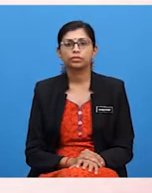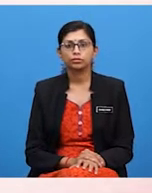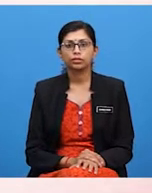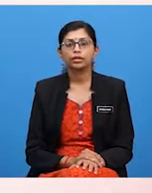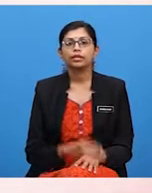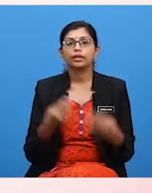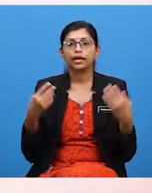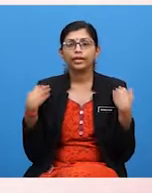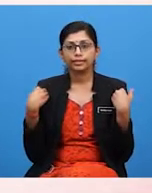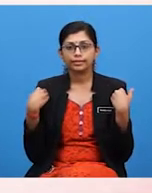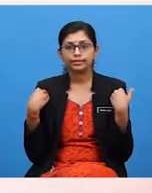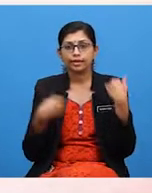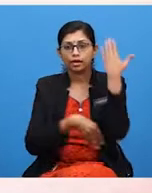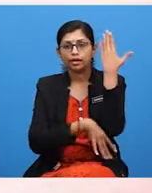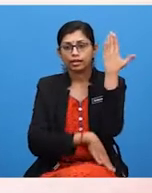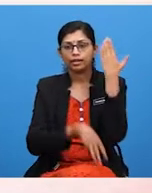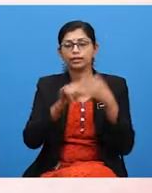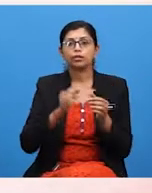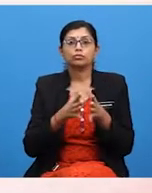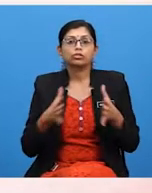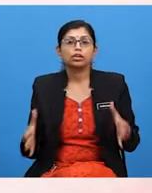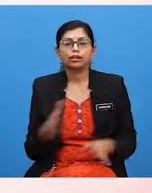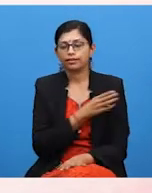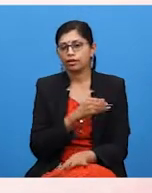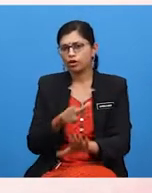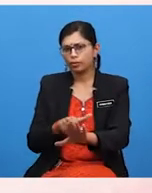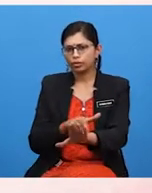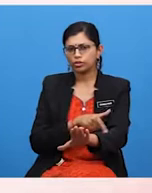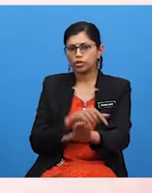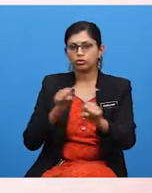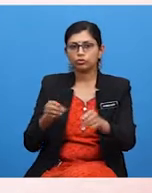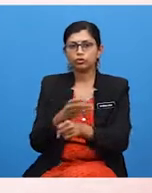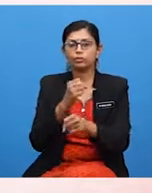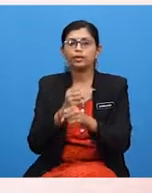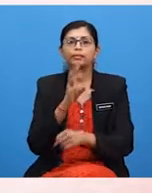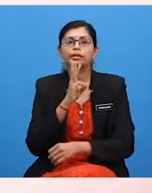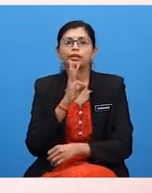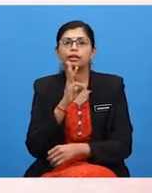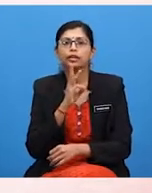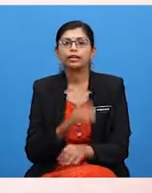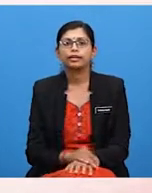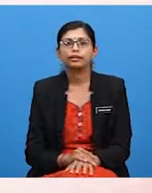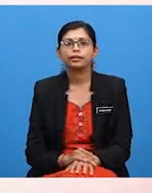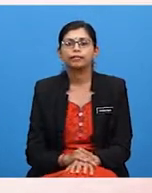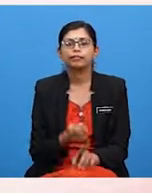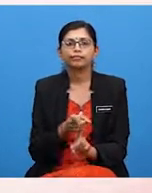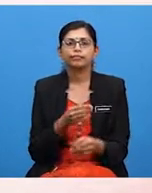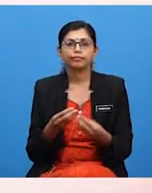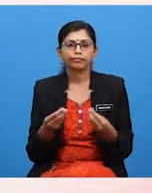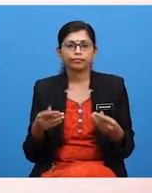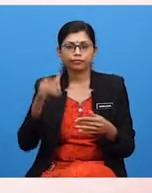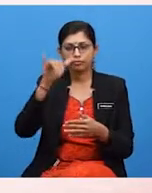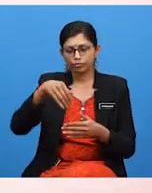Tumbuhan juga mempunyai akar yang besar dan panjang untuk mendapatkan